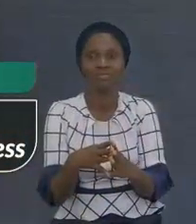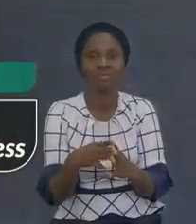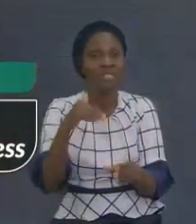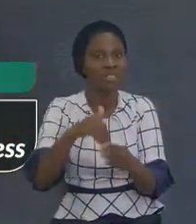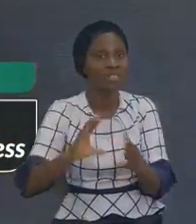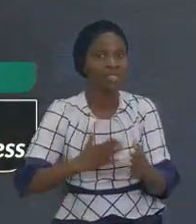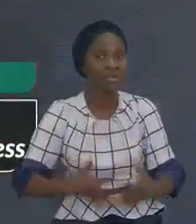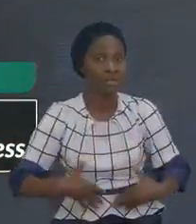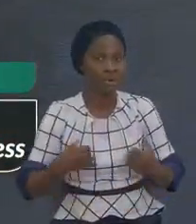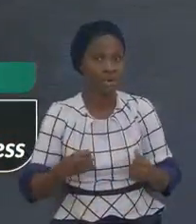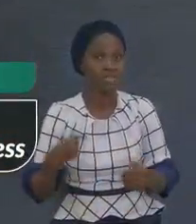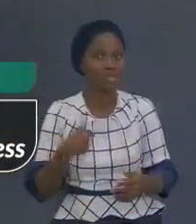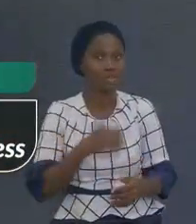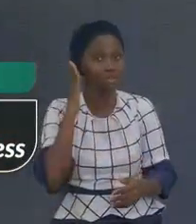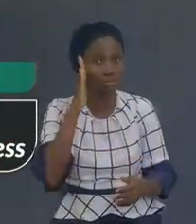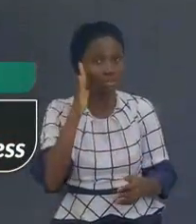l'eau de vie chaque jour.